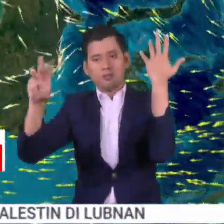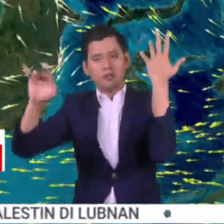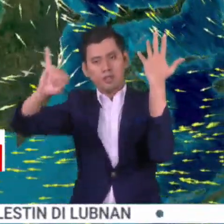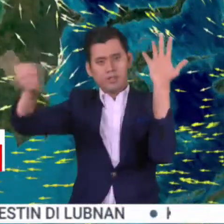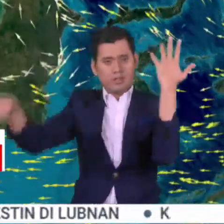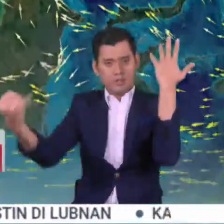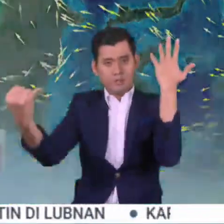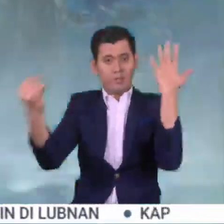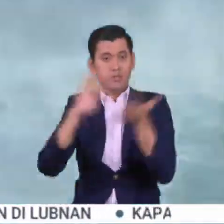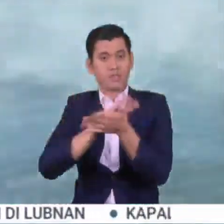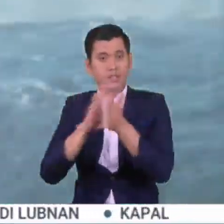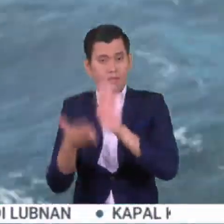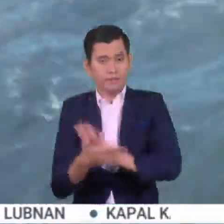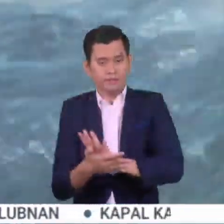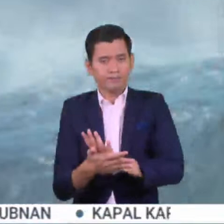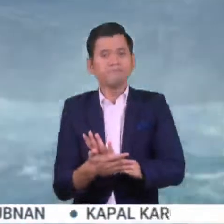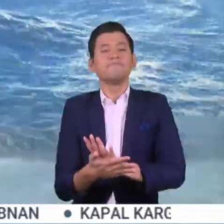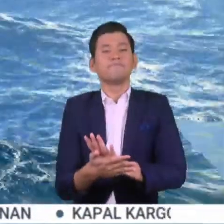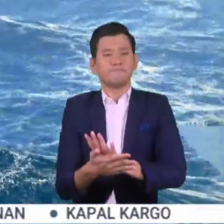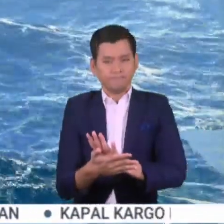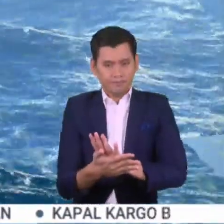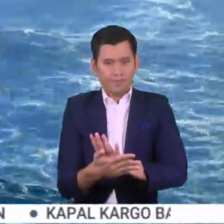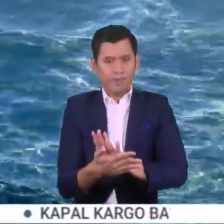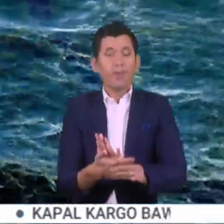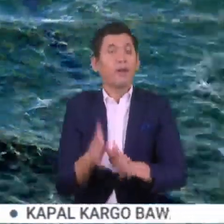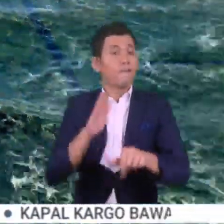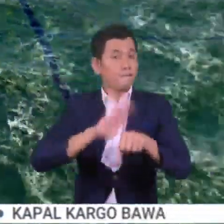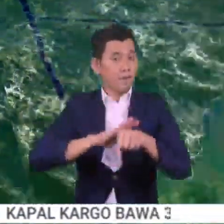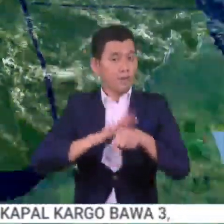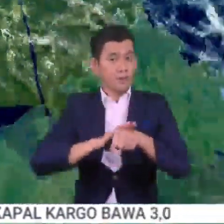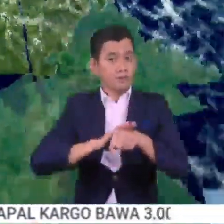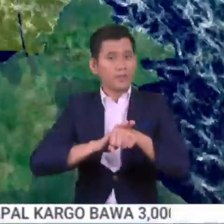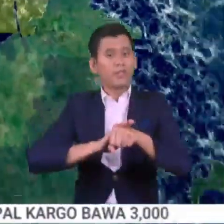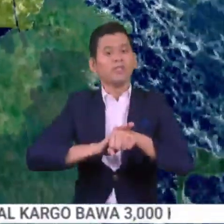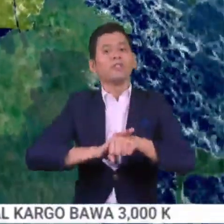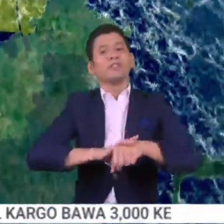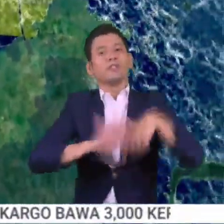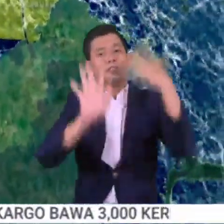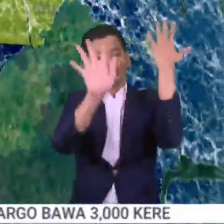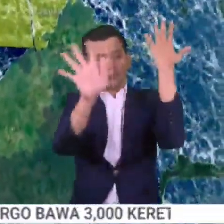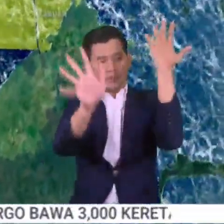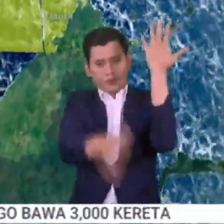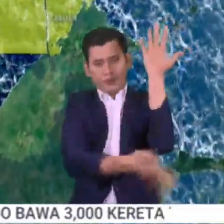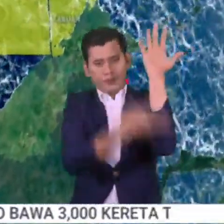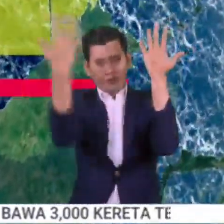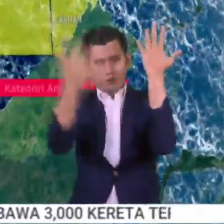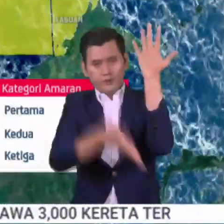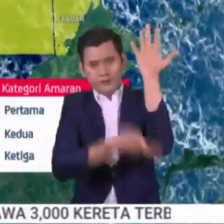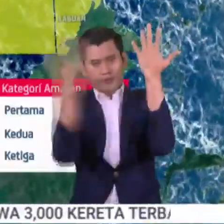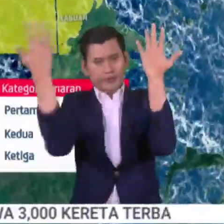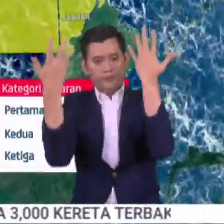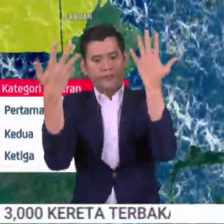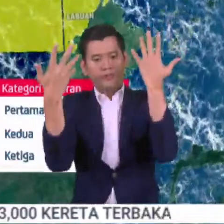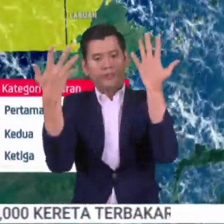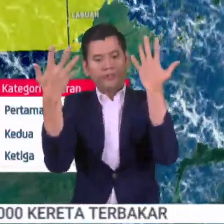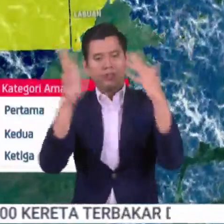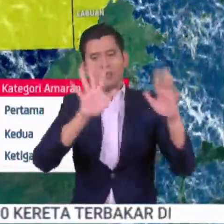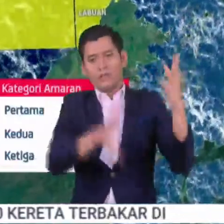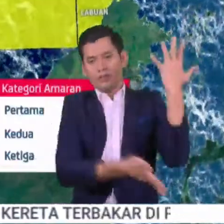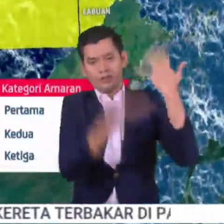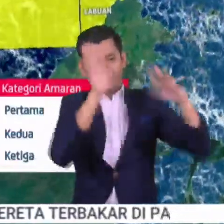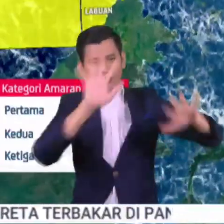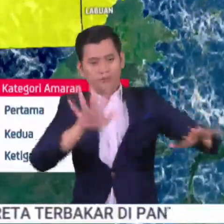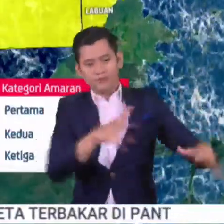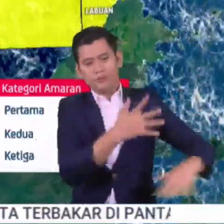sejam. Oleh itu, Med Malaysia masih lagi mengekalkan amaran angin kencang dan laut bergelora. Kategori pertama bagi kawasan